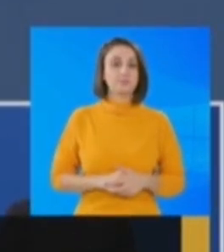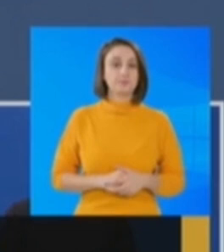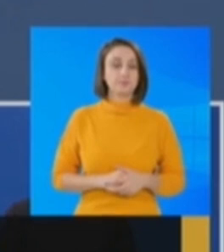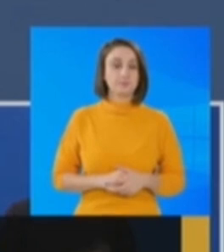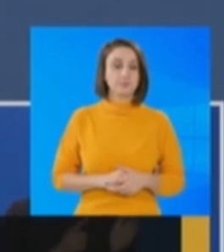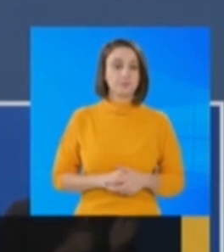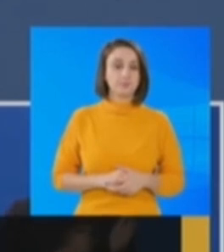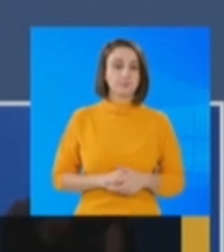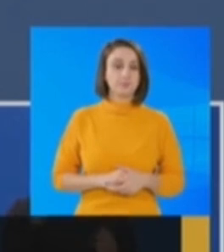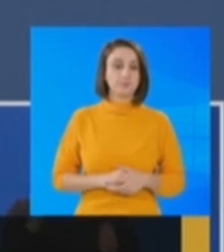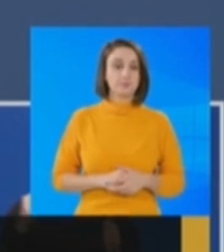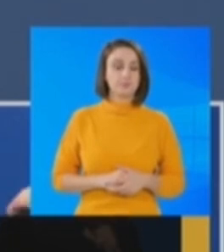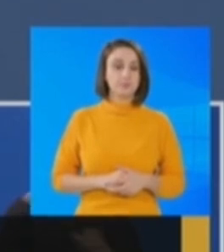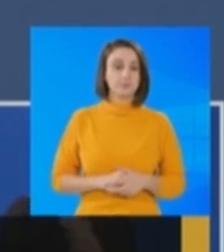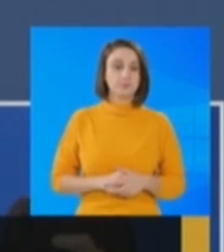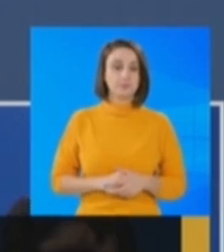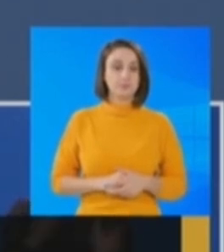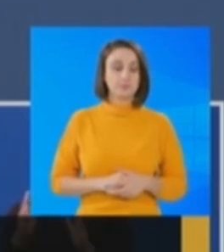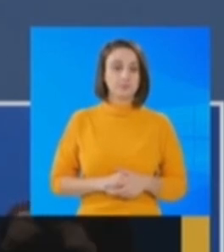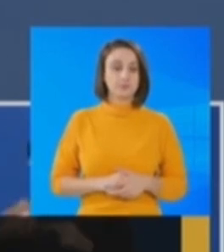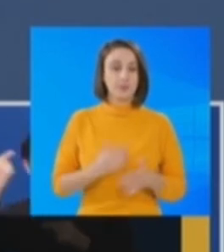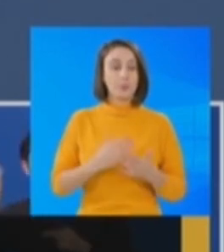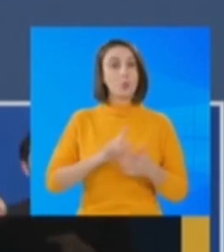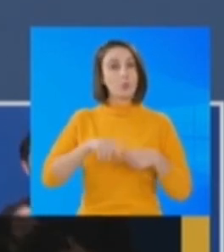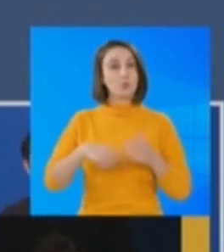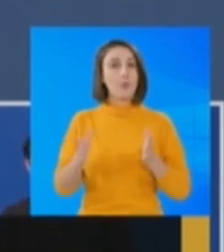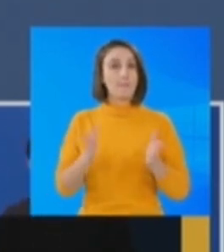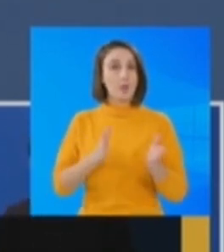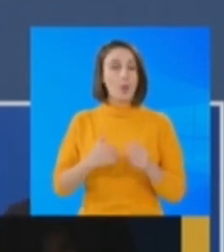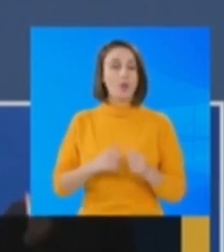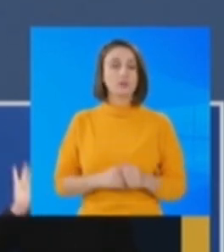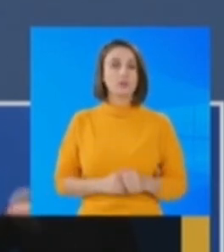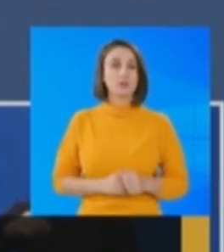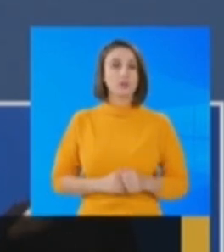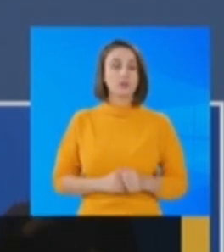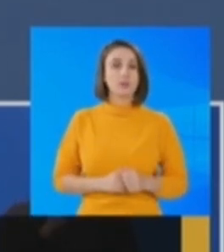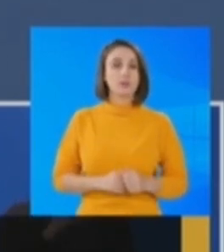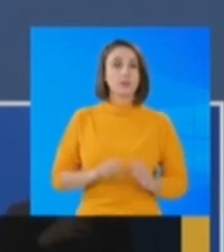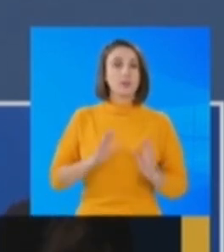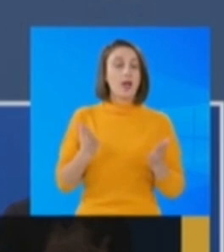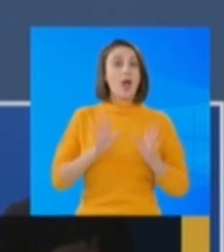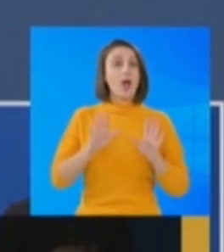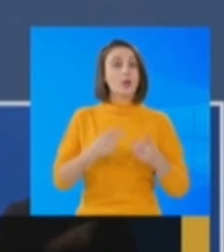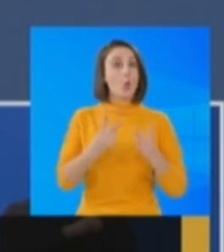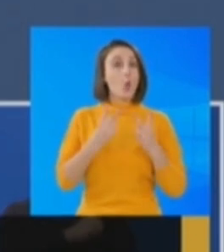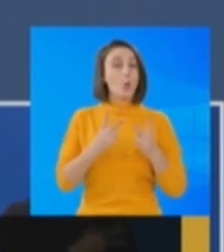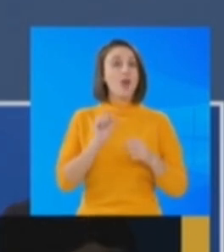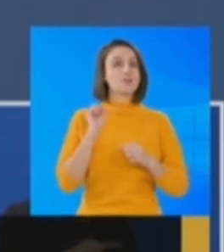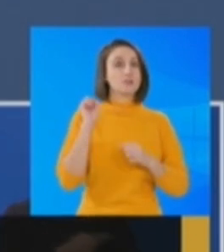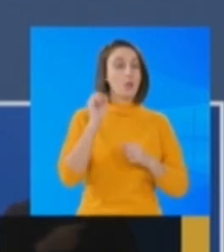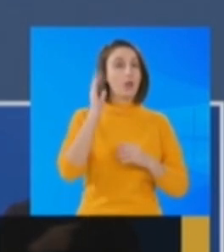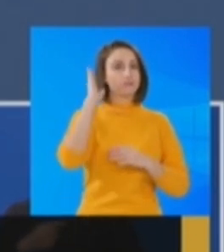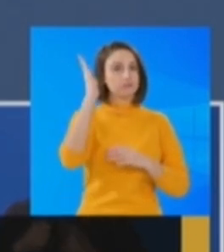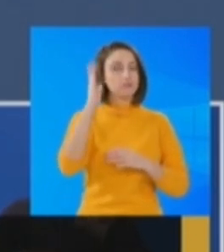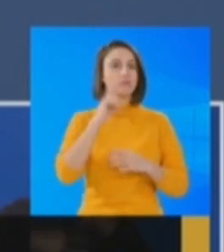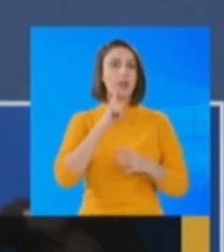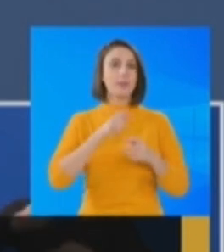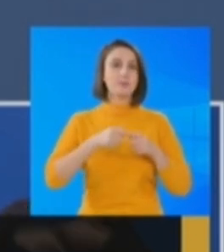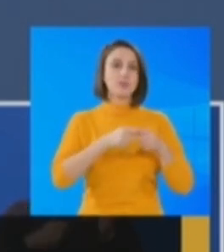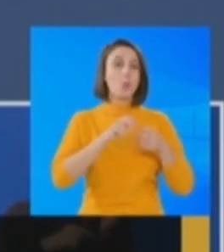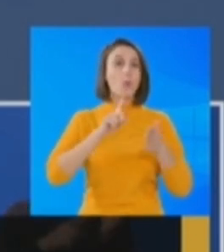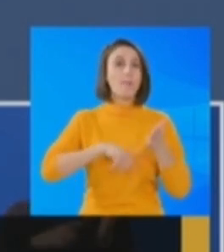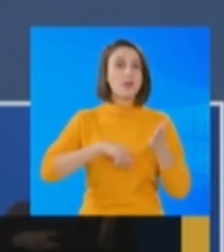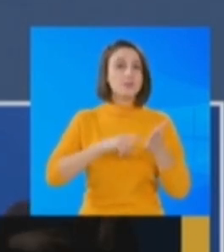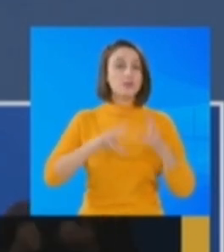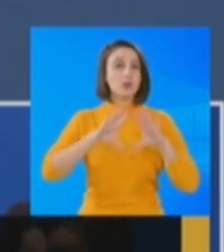care va fi derulată în perioada următoare și care are rolul de a asigura sustenabilitatea sistemului